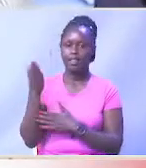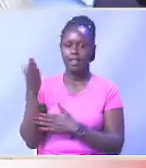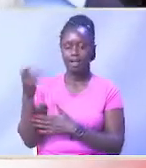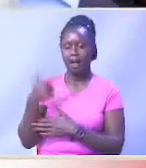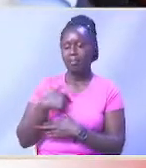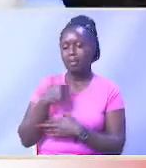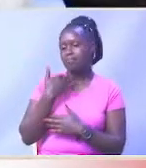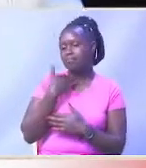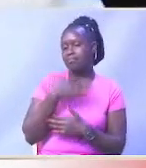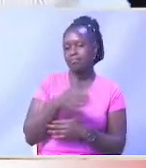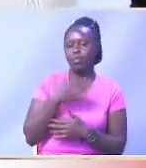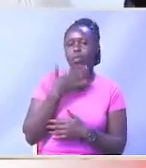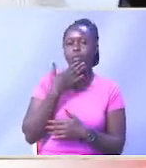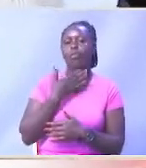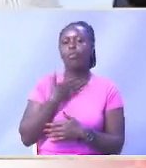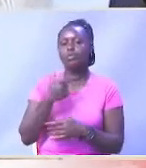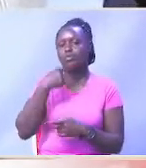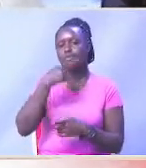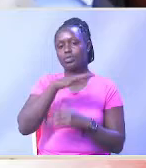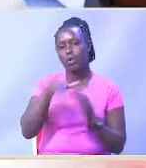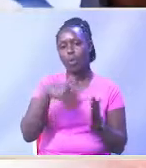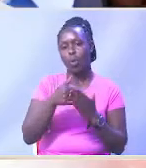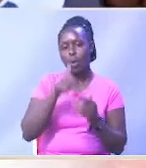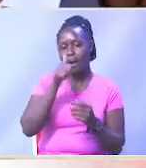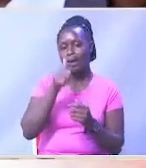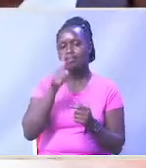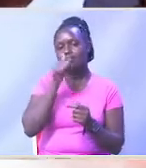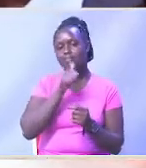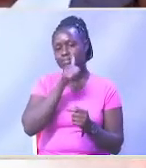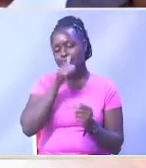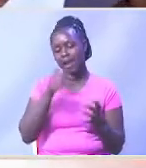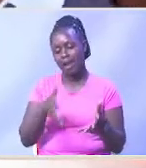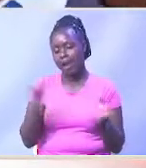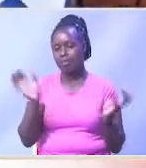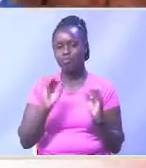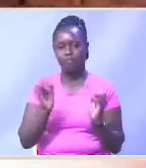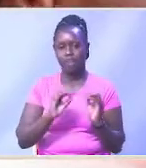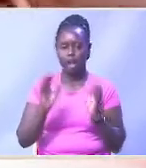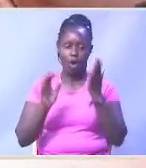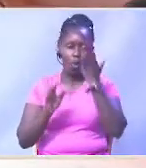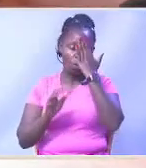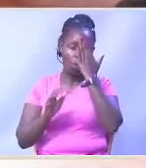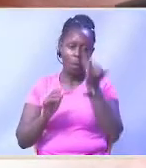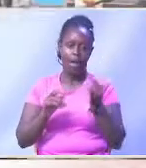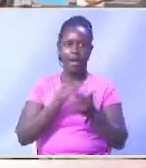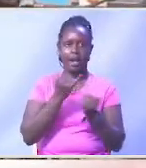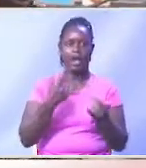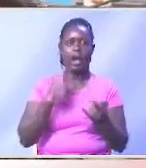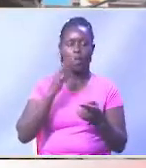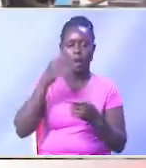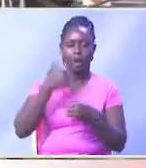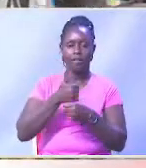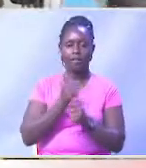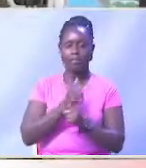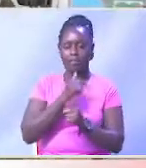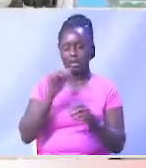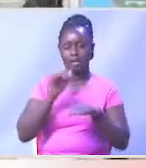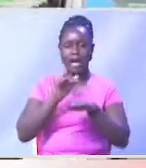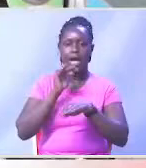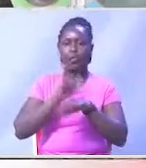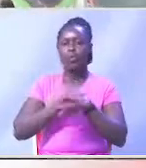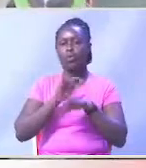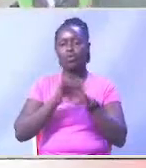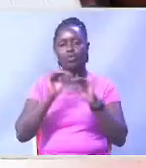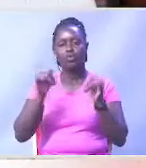Sitaki kutoa siri zote saa hii. Kwa sababu nitakuwa nimetoa utamu na ladha